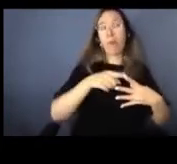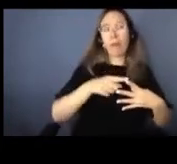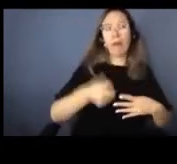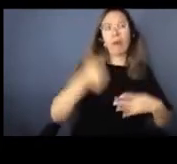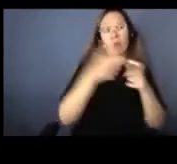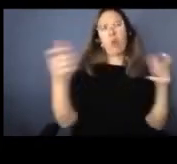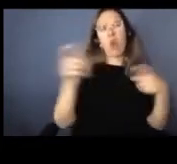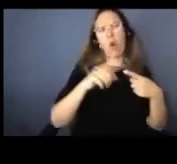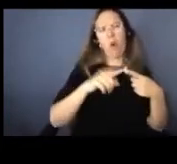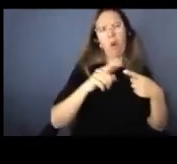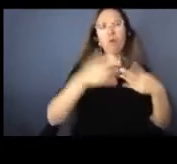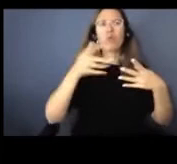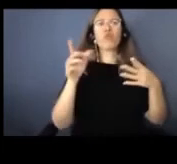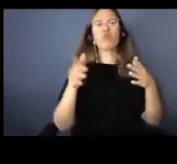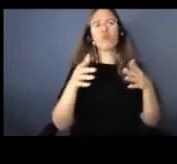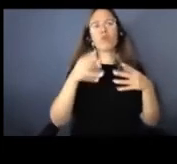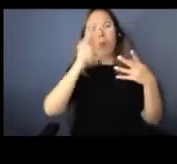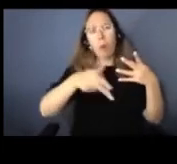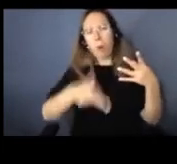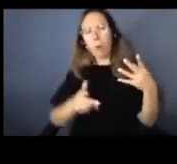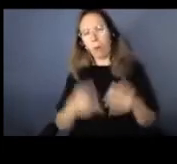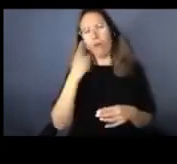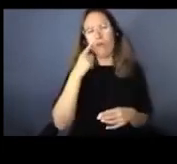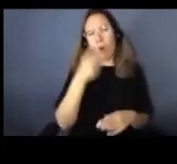long que le reste, vous allez voir.